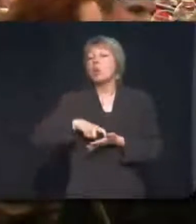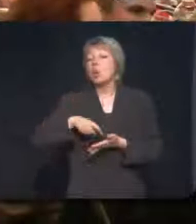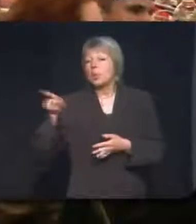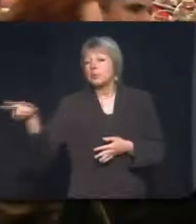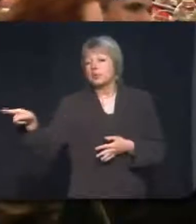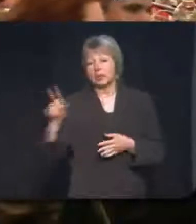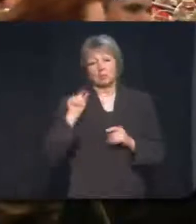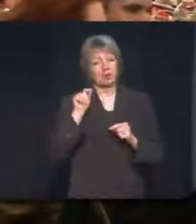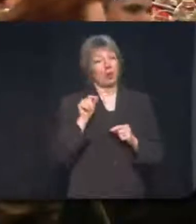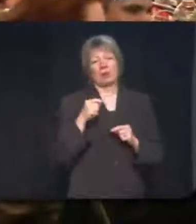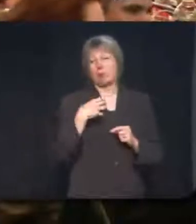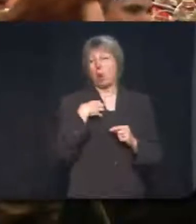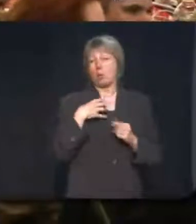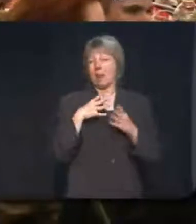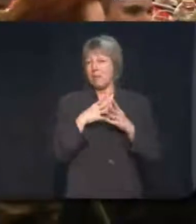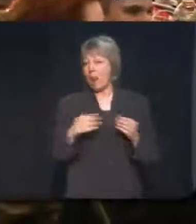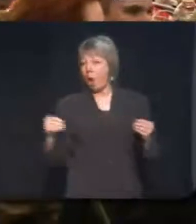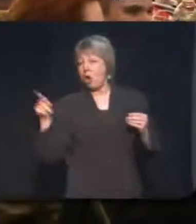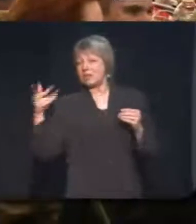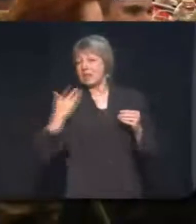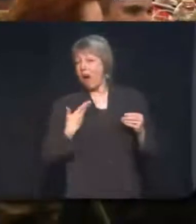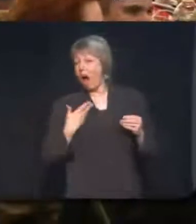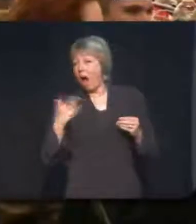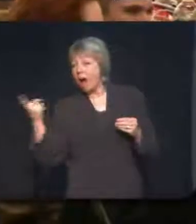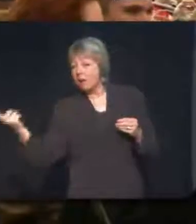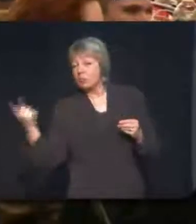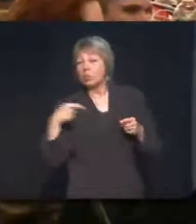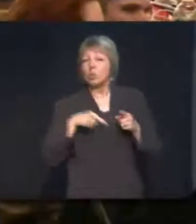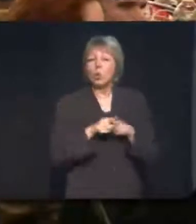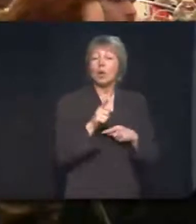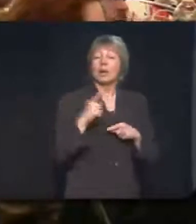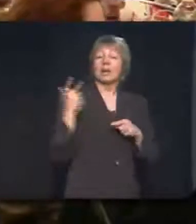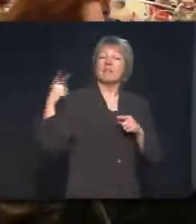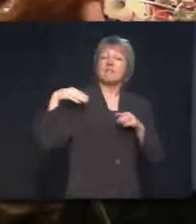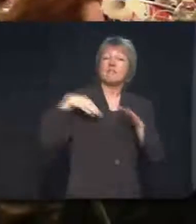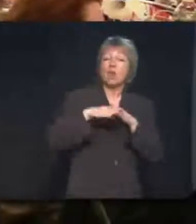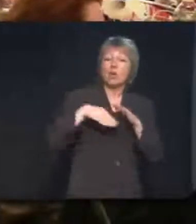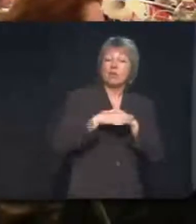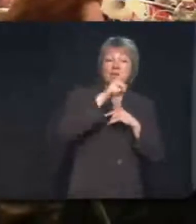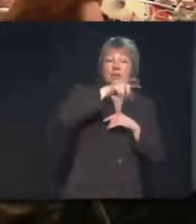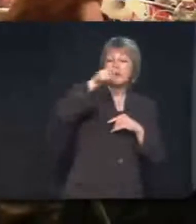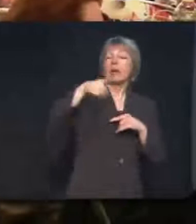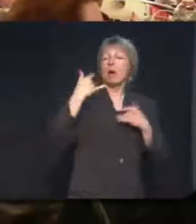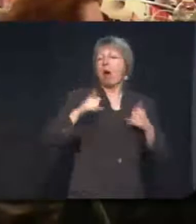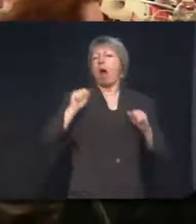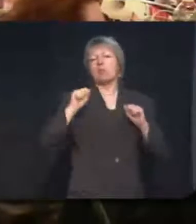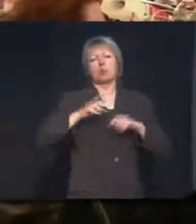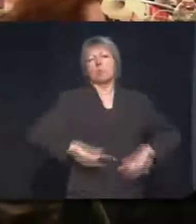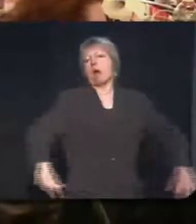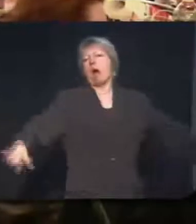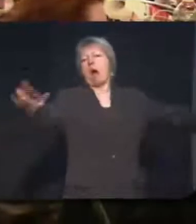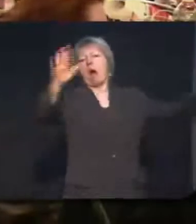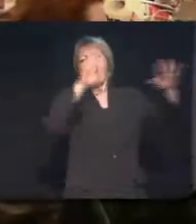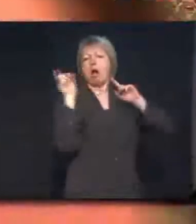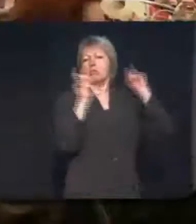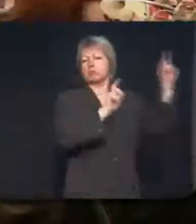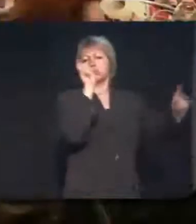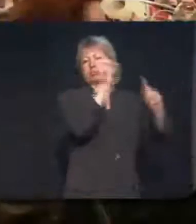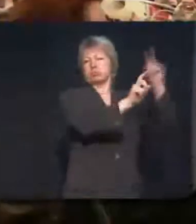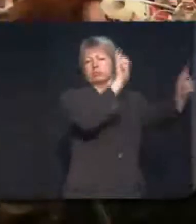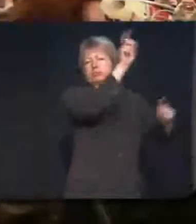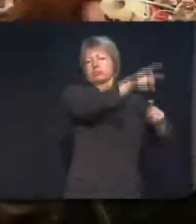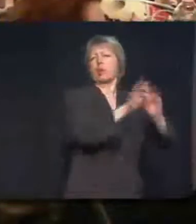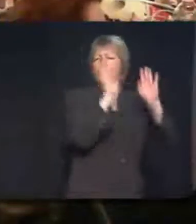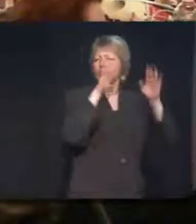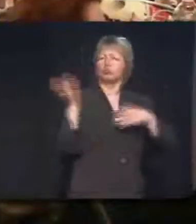dieses Problem nicht dadurch dass wir den Flüchtlingen überall bei uns sagen